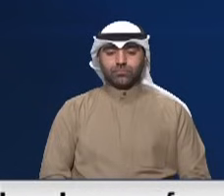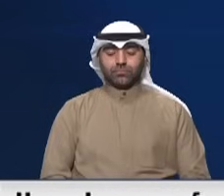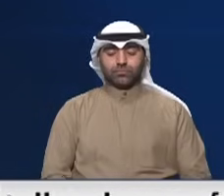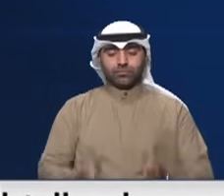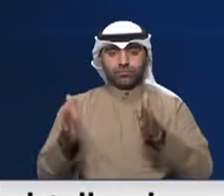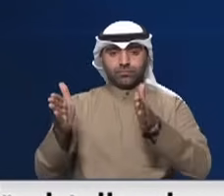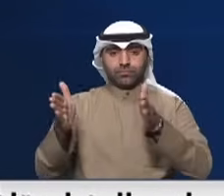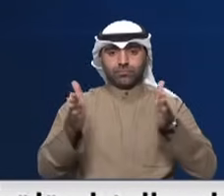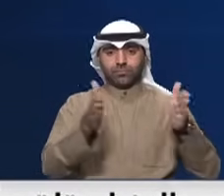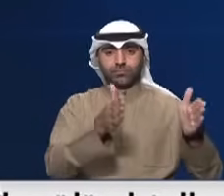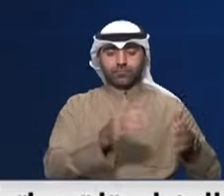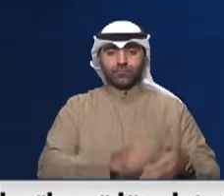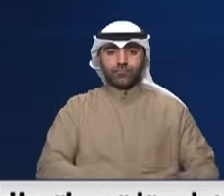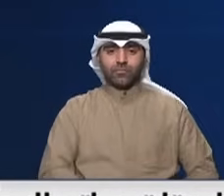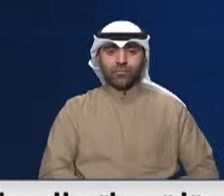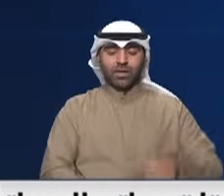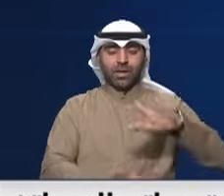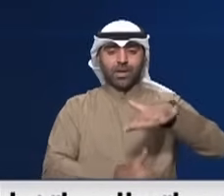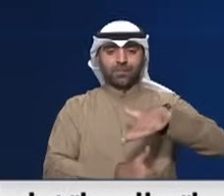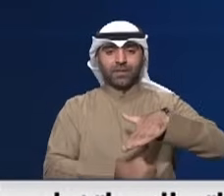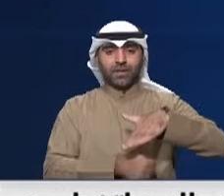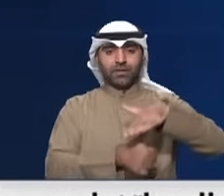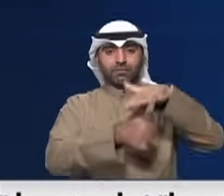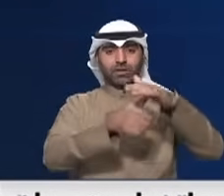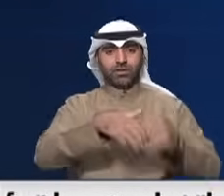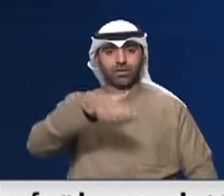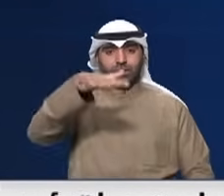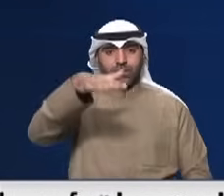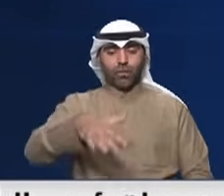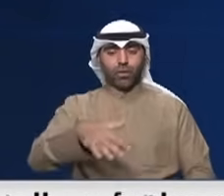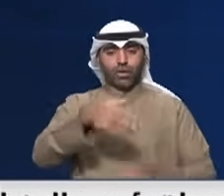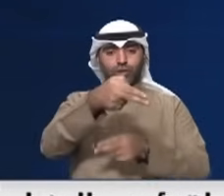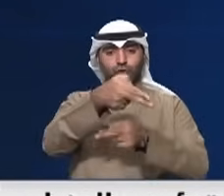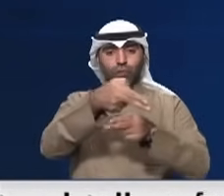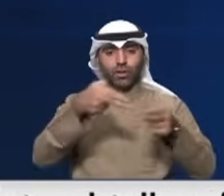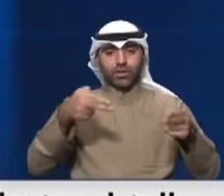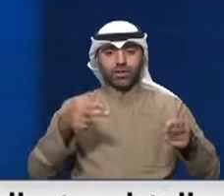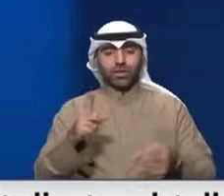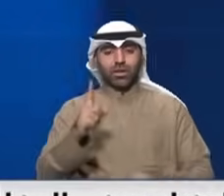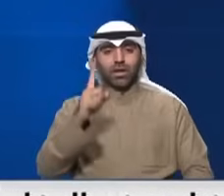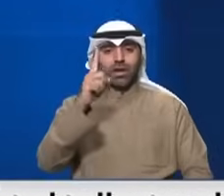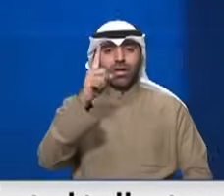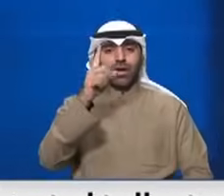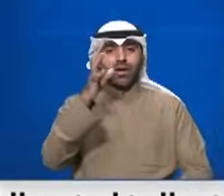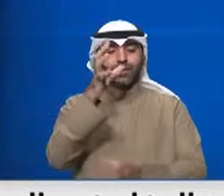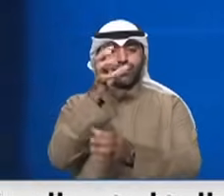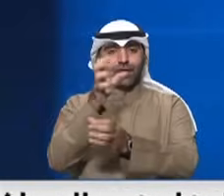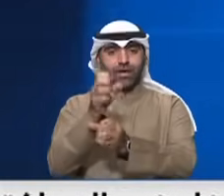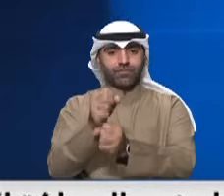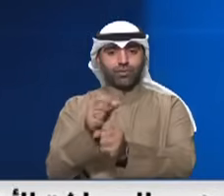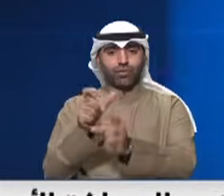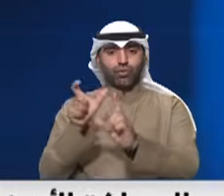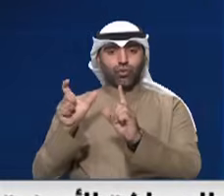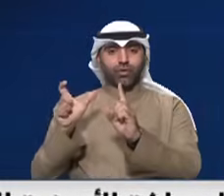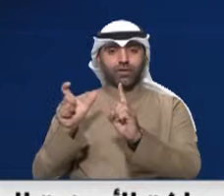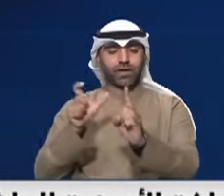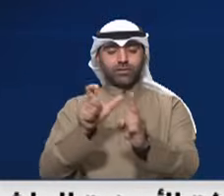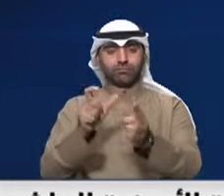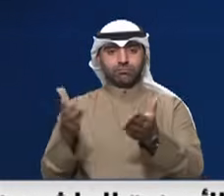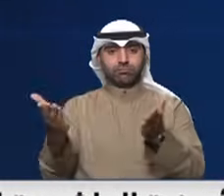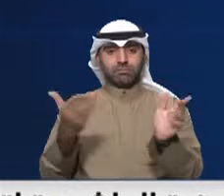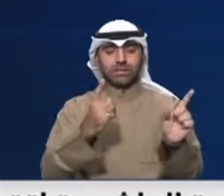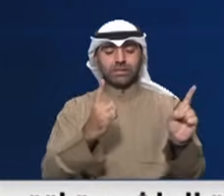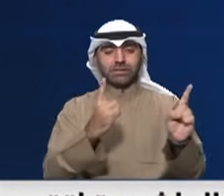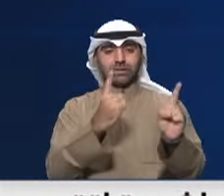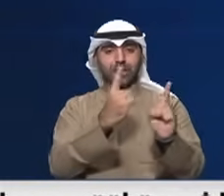استقبل حضره صاحب السمو امير البلاد الشيخ مشعل الاحمد الجابر الصباح حفظه الله ورعاه في المطار الاميريه عصر